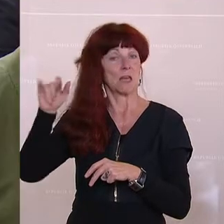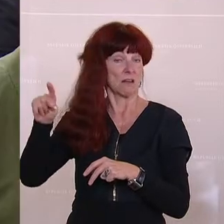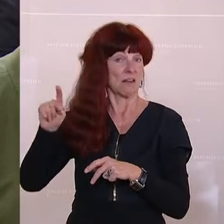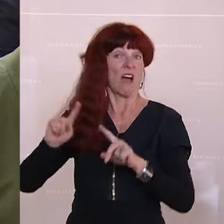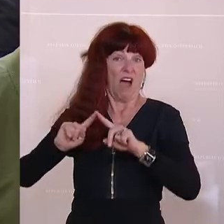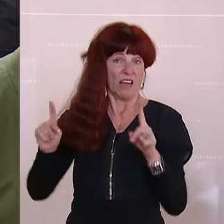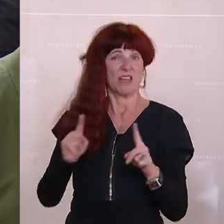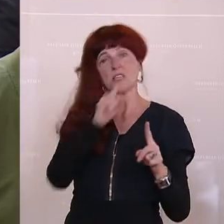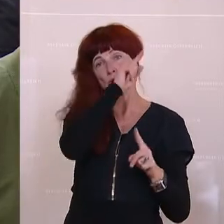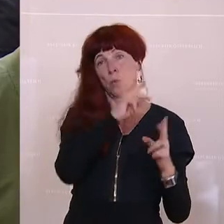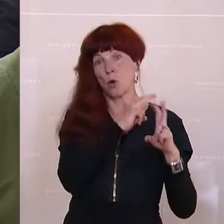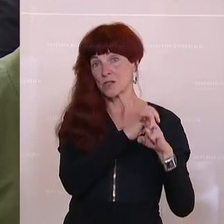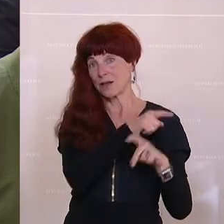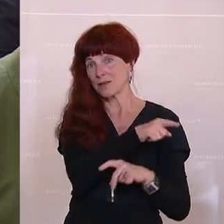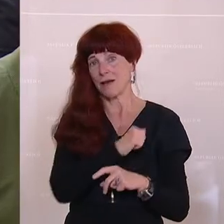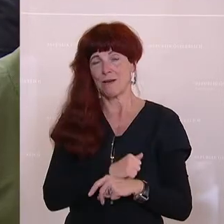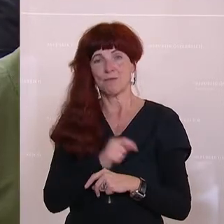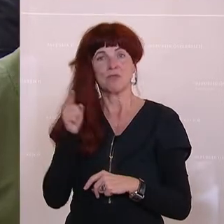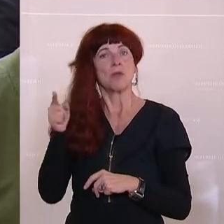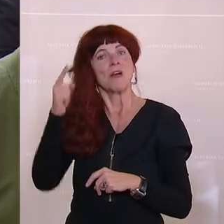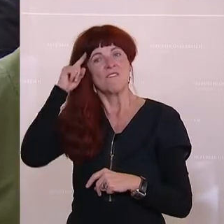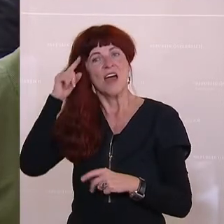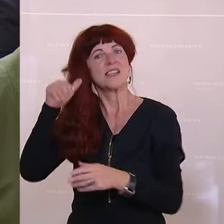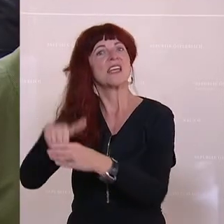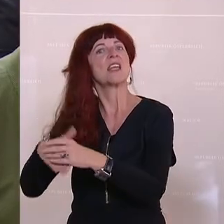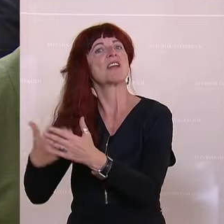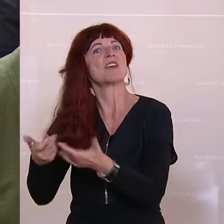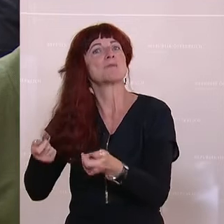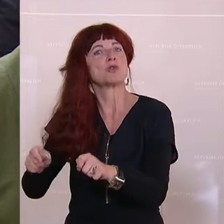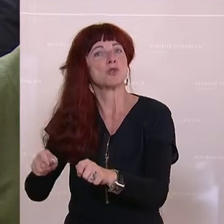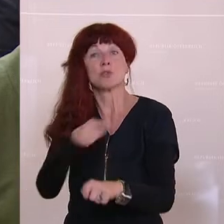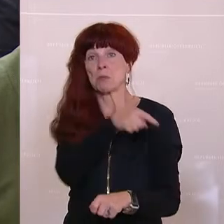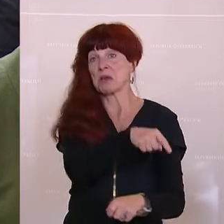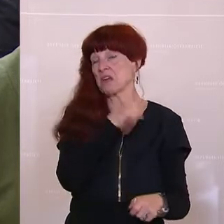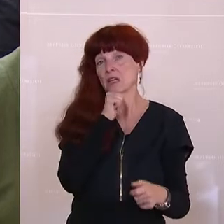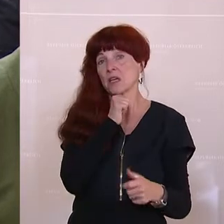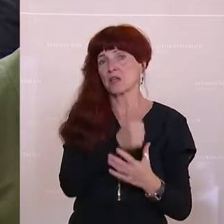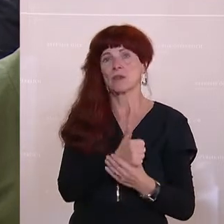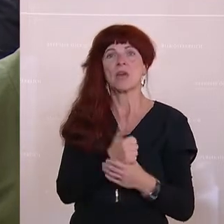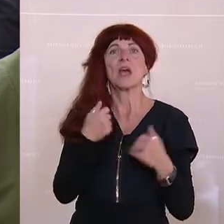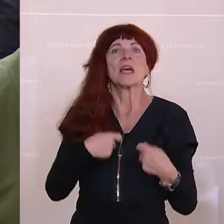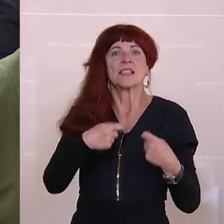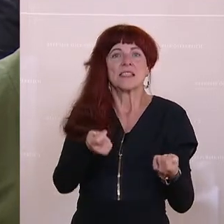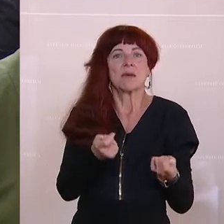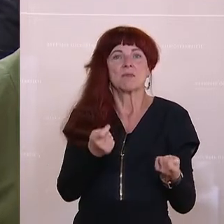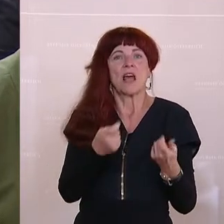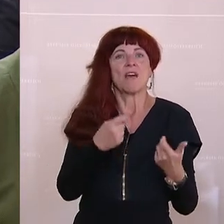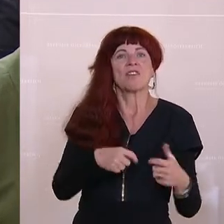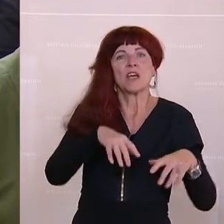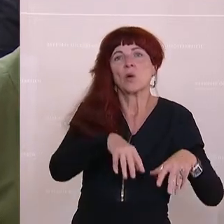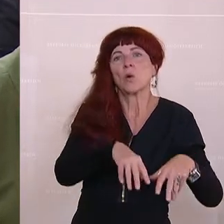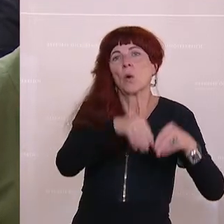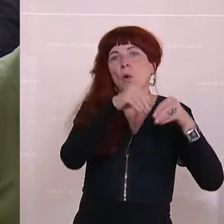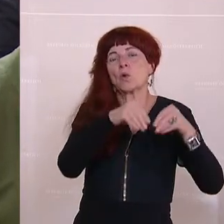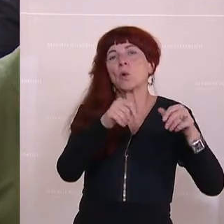hier beschließen. Hier wissen wir es nicht. Der nächste Puzzlestein, jetzt gibt es den Gründungskonvent, da kann man nur hoffen, dass die Politik